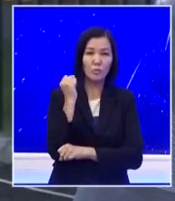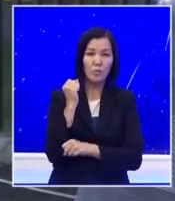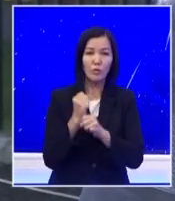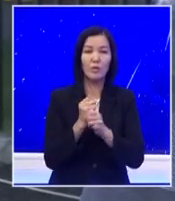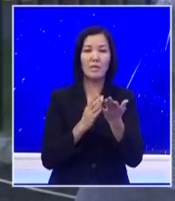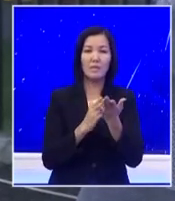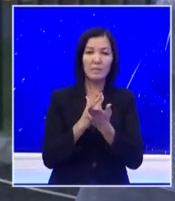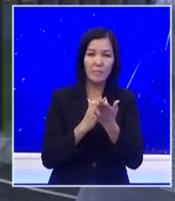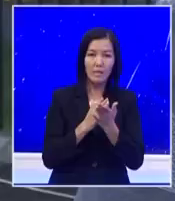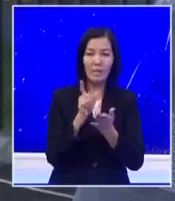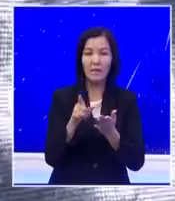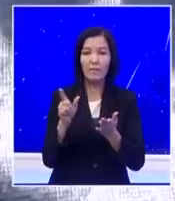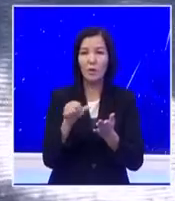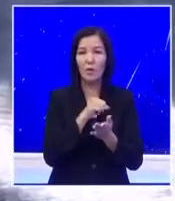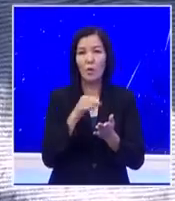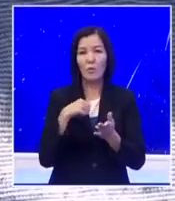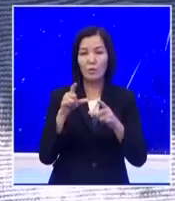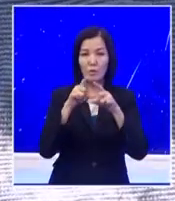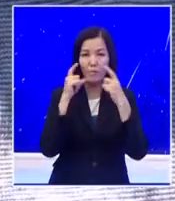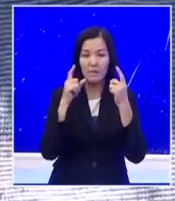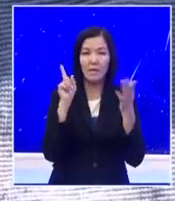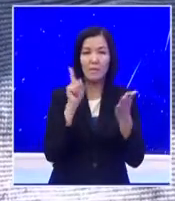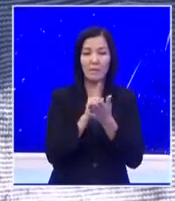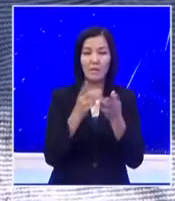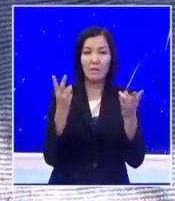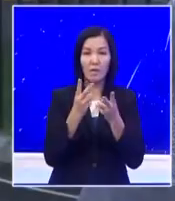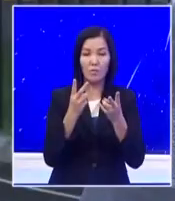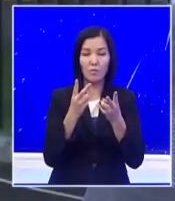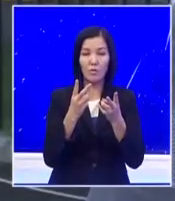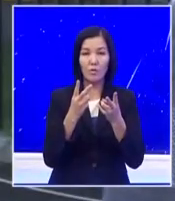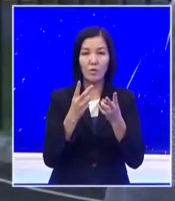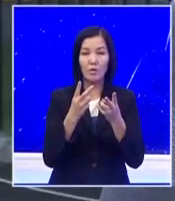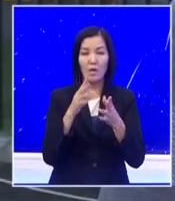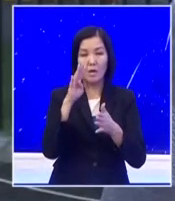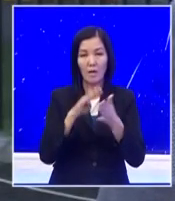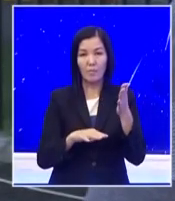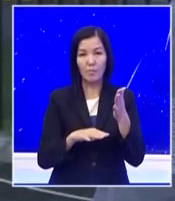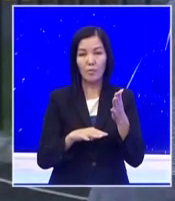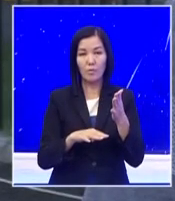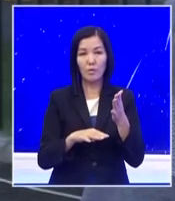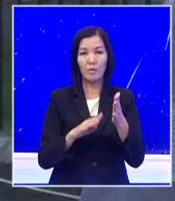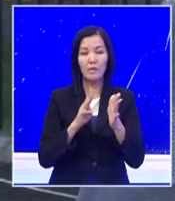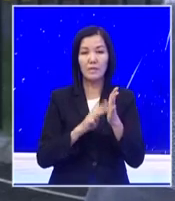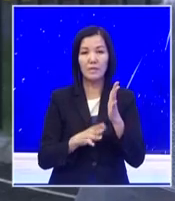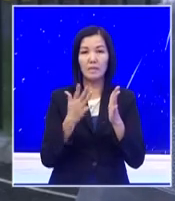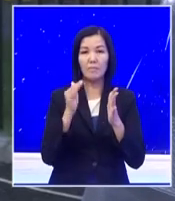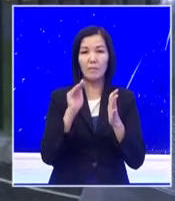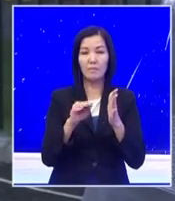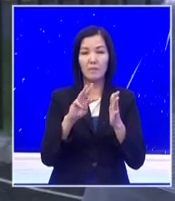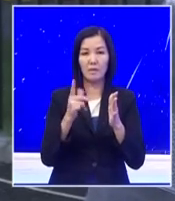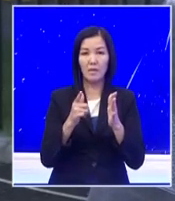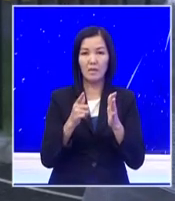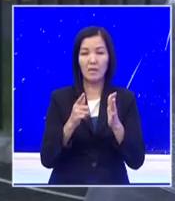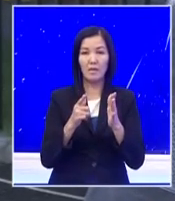жұмысшылардың көбінесе солардан масканы кимеу анықталып жатады. Айыппұлдың көлемі 85 мың, жаңағы